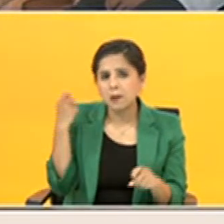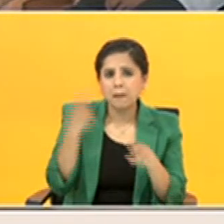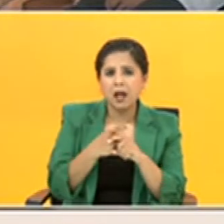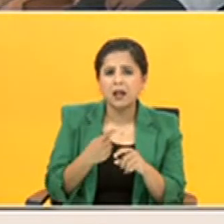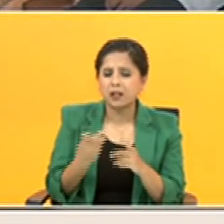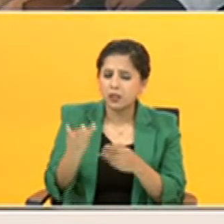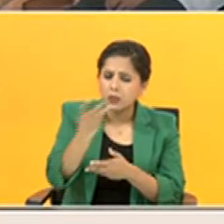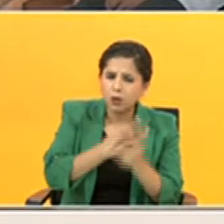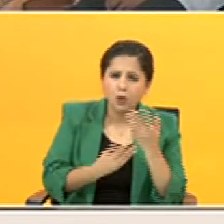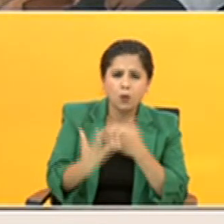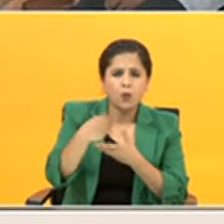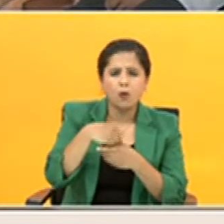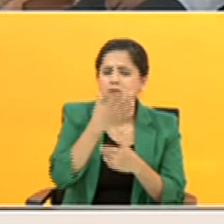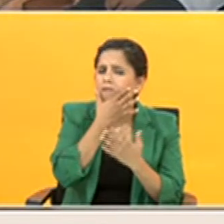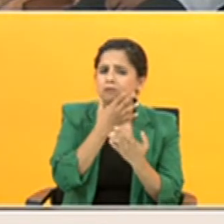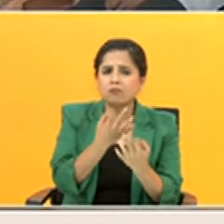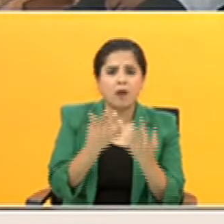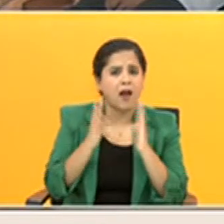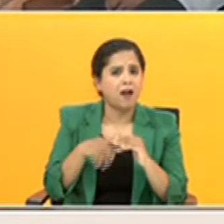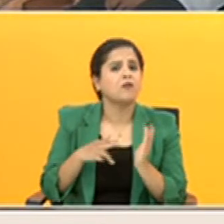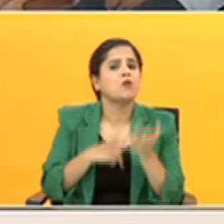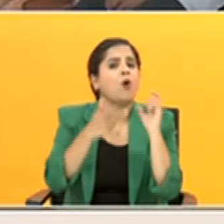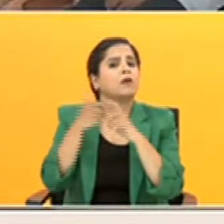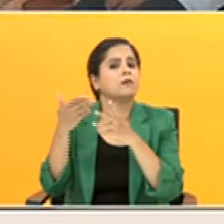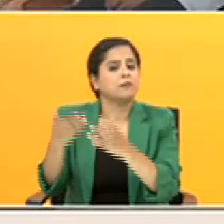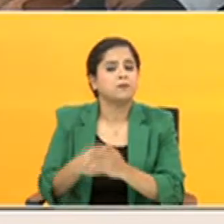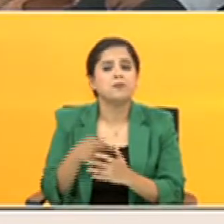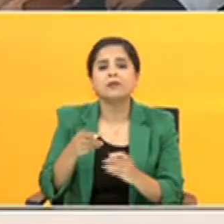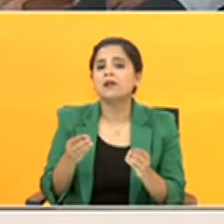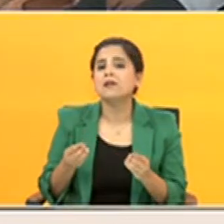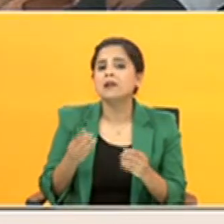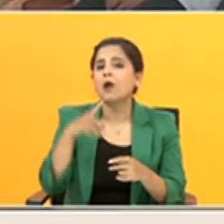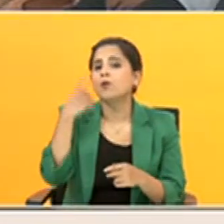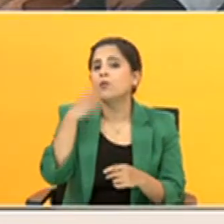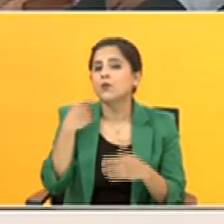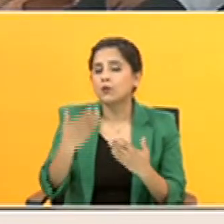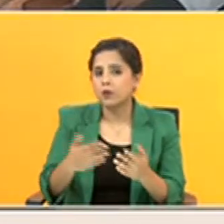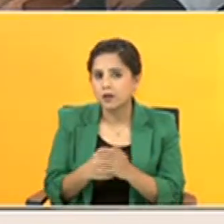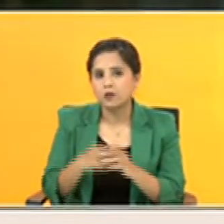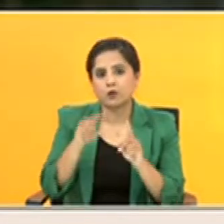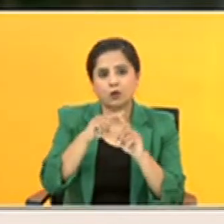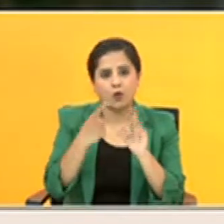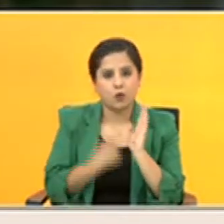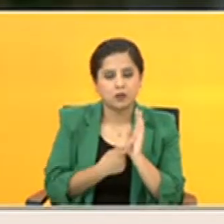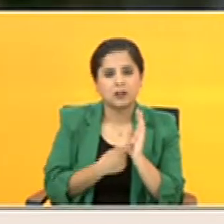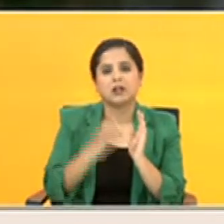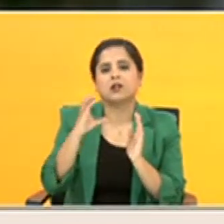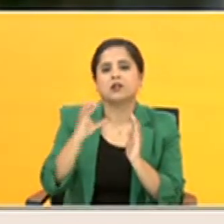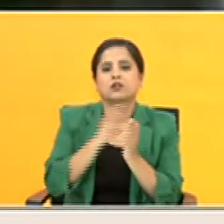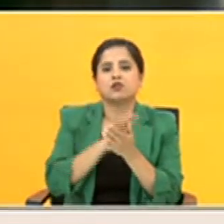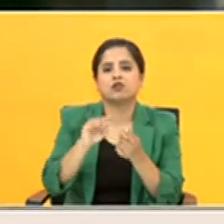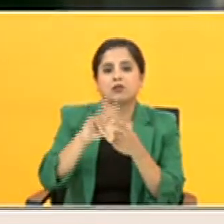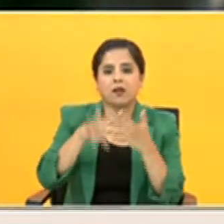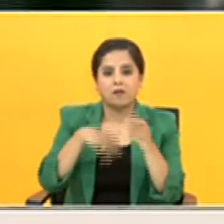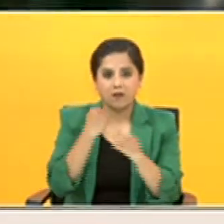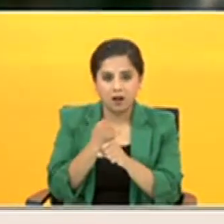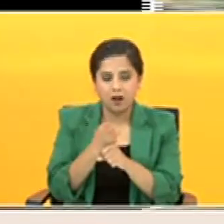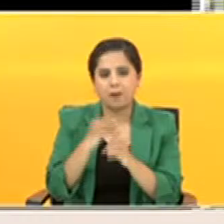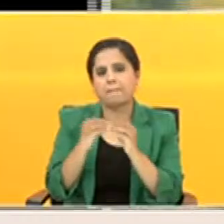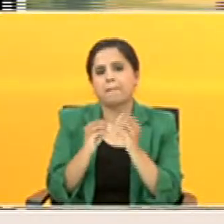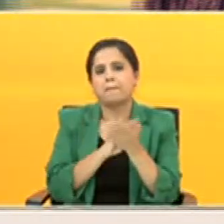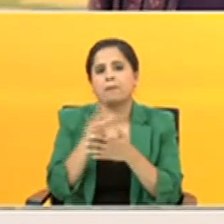का सुंदर संगम है। इसकी शुरुआत की डॉक्टर चेवांग नोरबू भूटिया